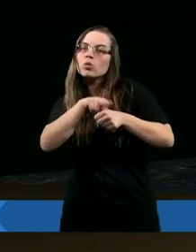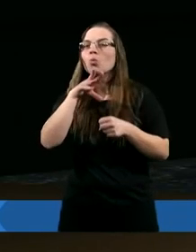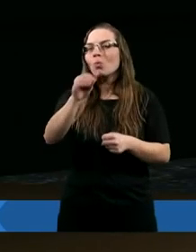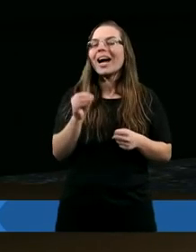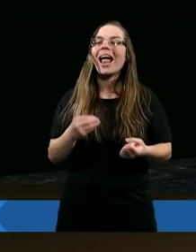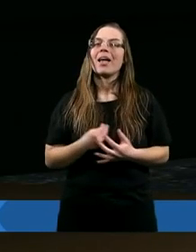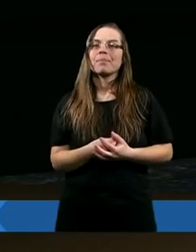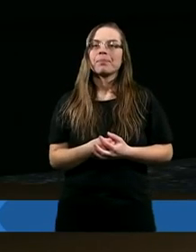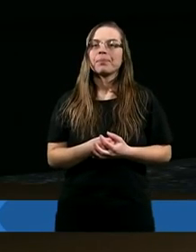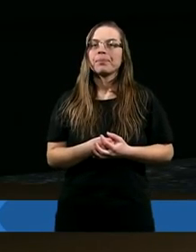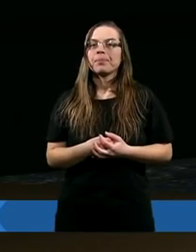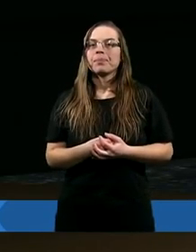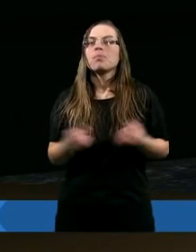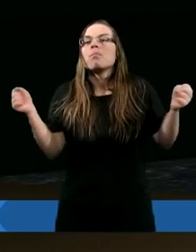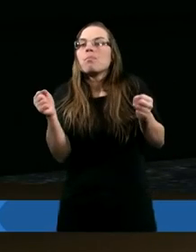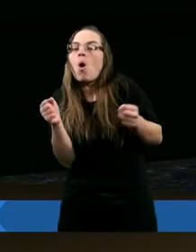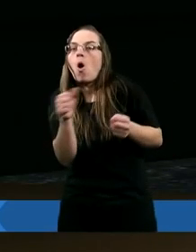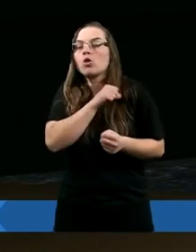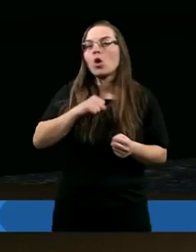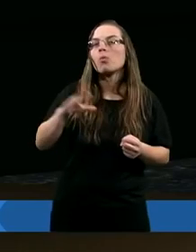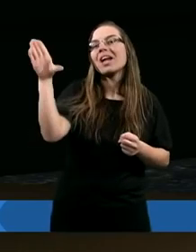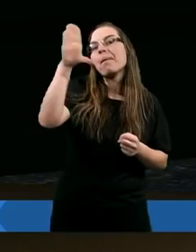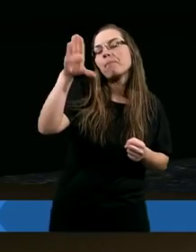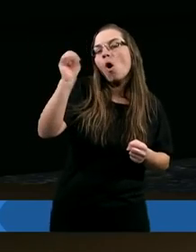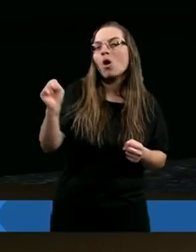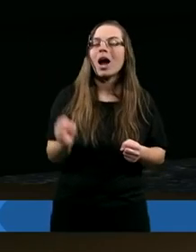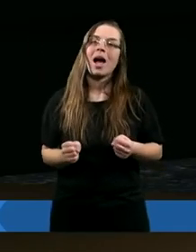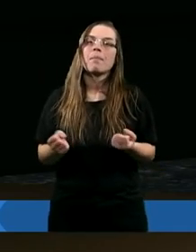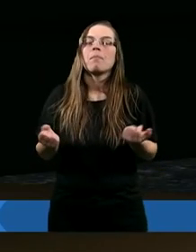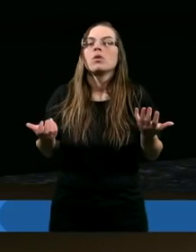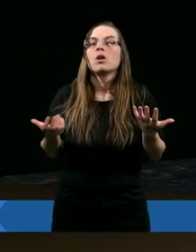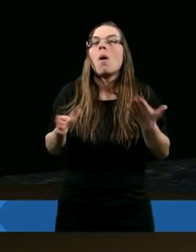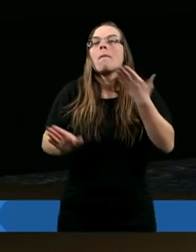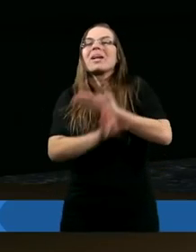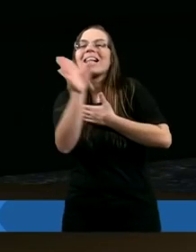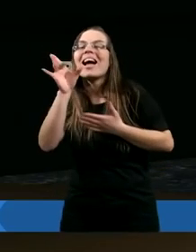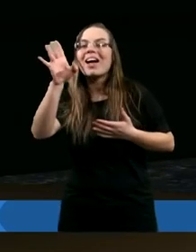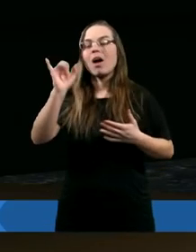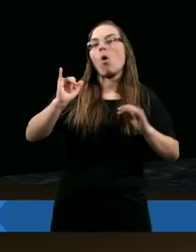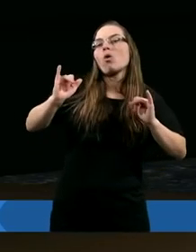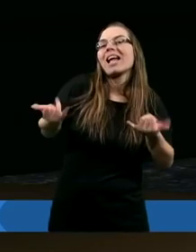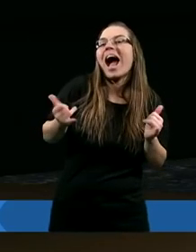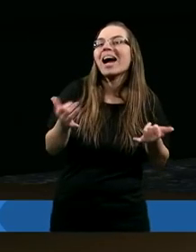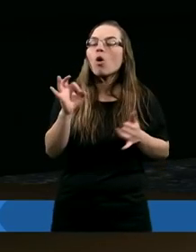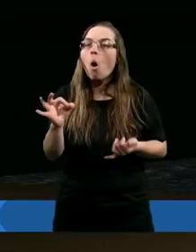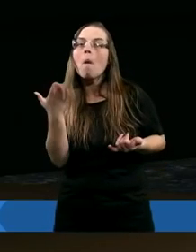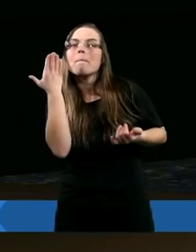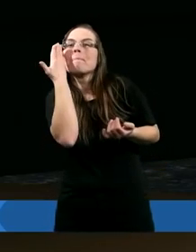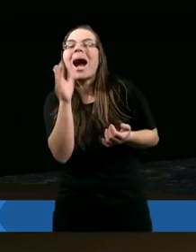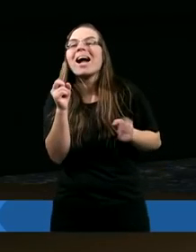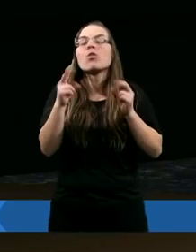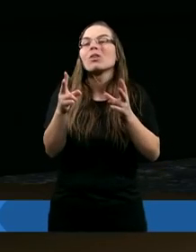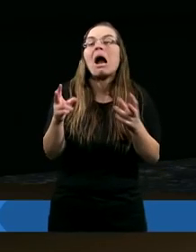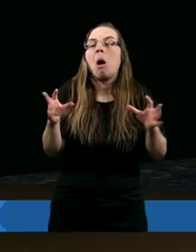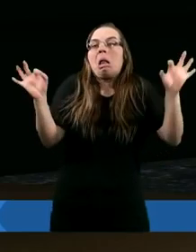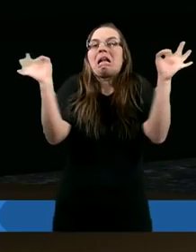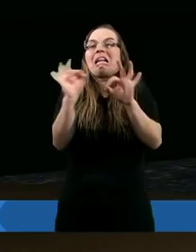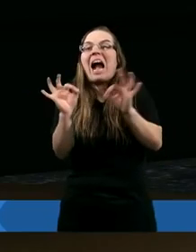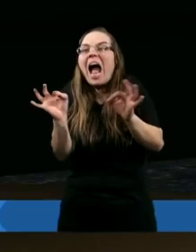boją się Boga. Przedstawiają Go jako bardzo takiego